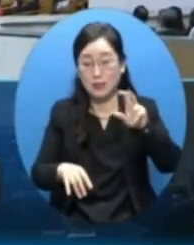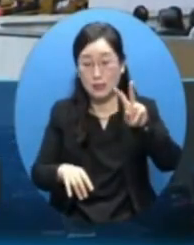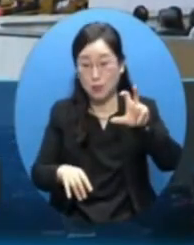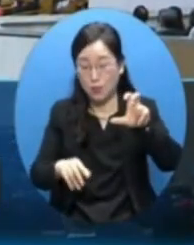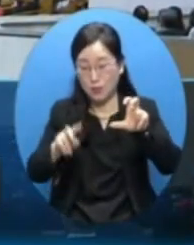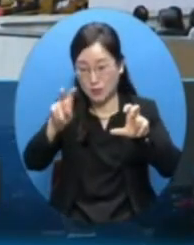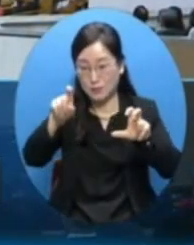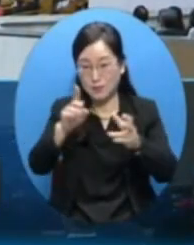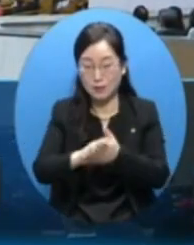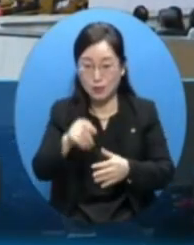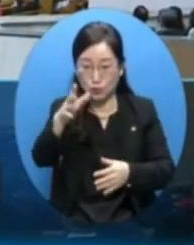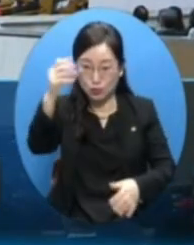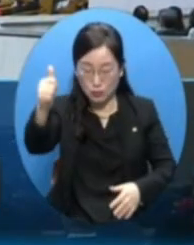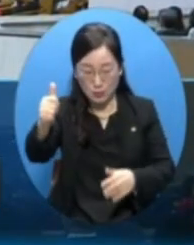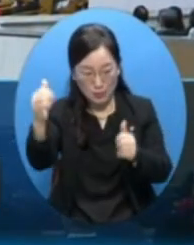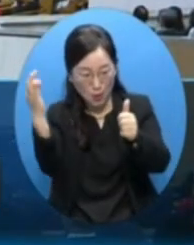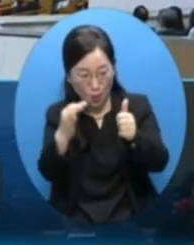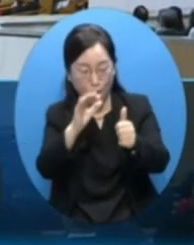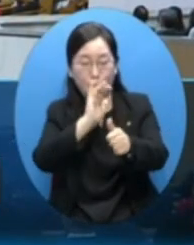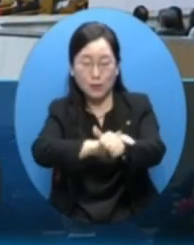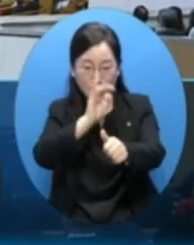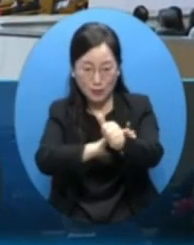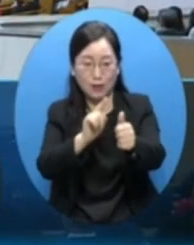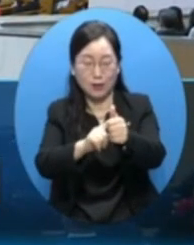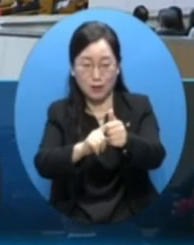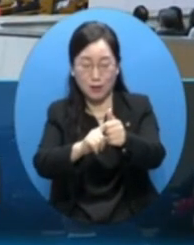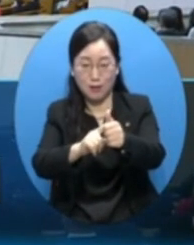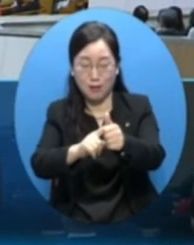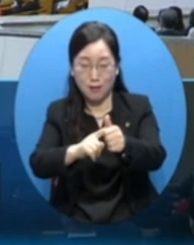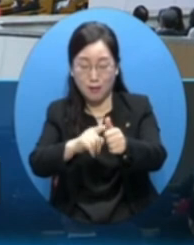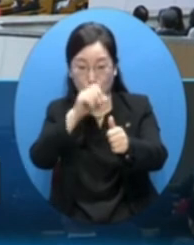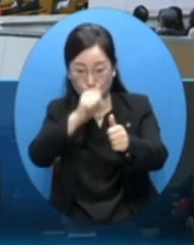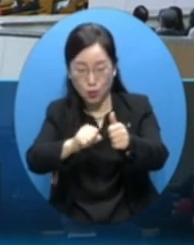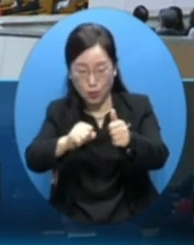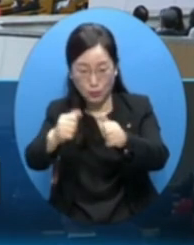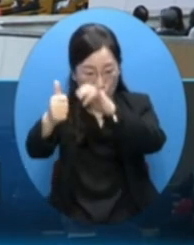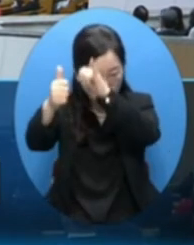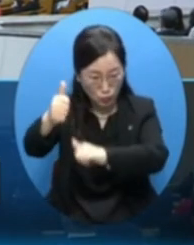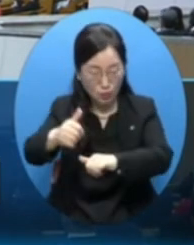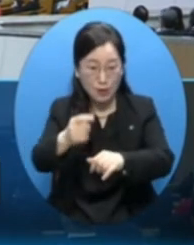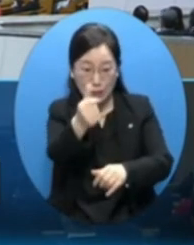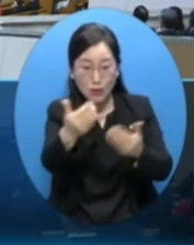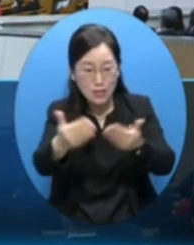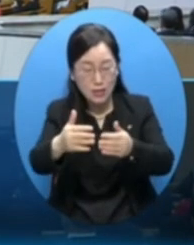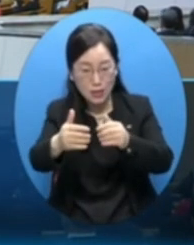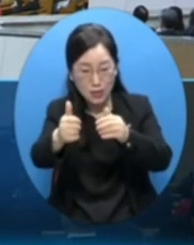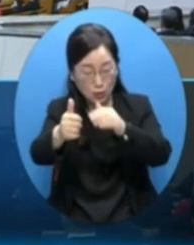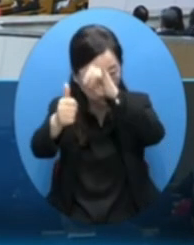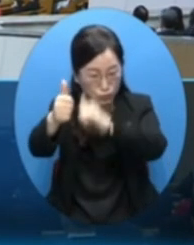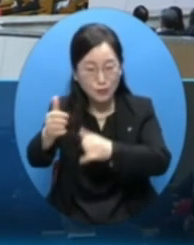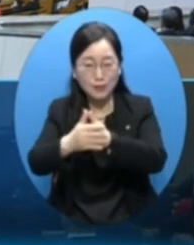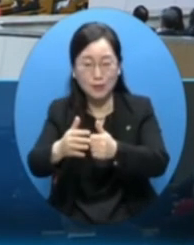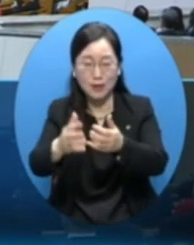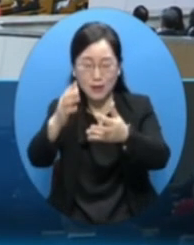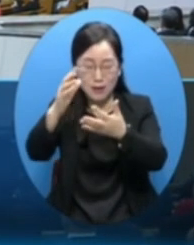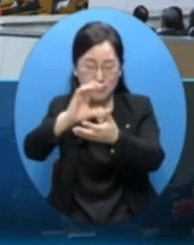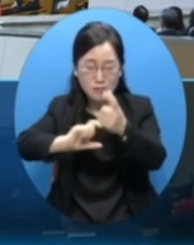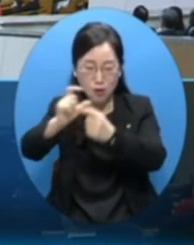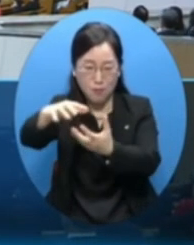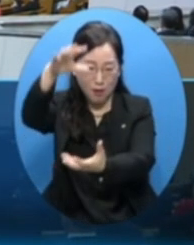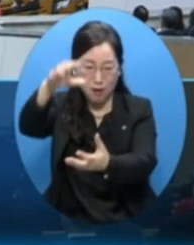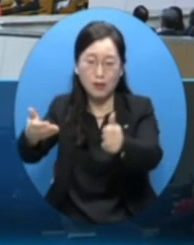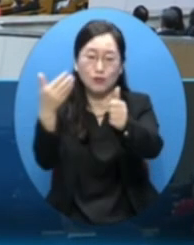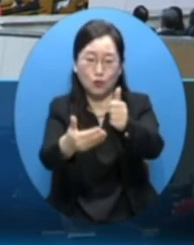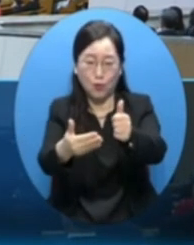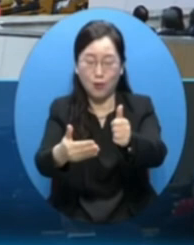이르되 잘하였도다 착하고 충성된 종아 내가 적은 일에 충성하였음에 내가 많은 것을 내게 맡기리니 내